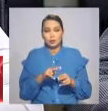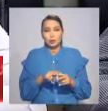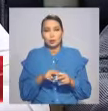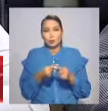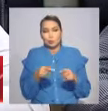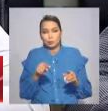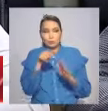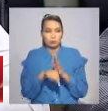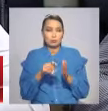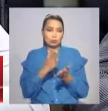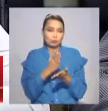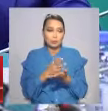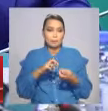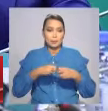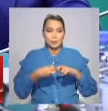существуют проблемы.